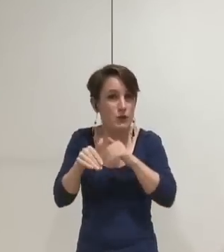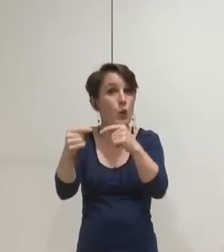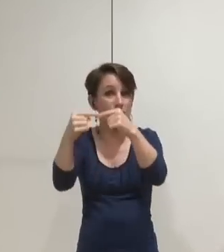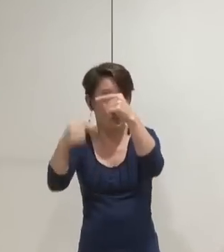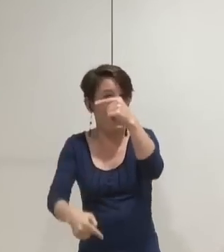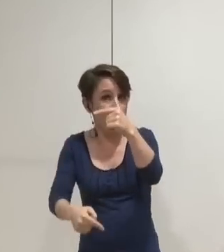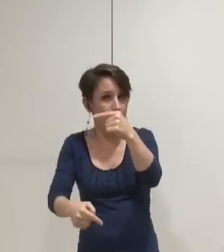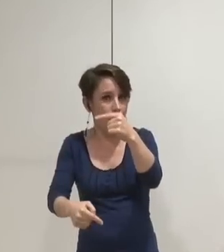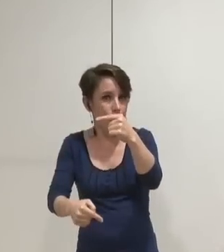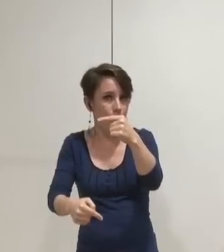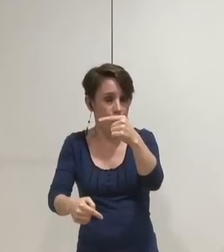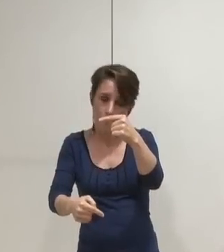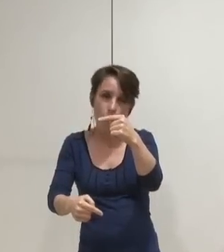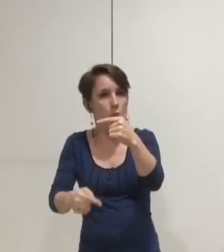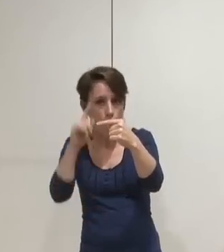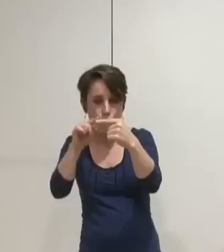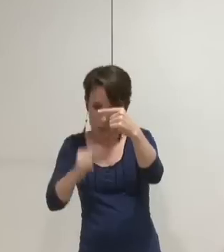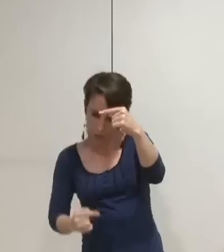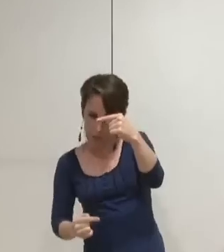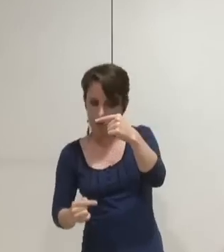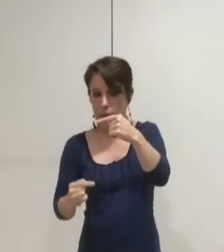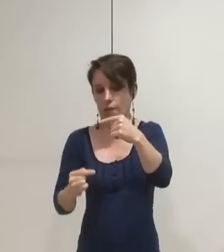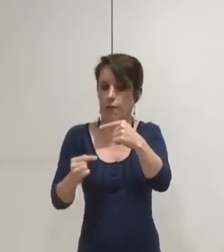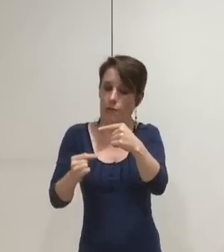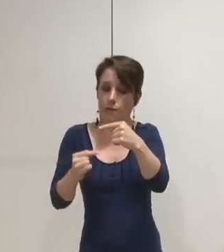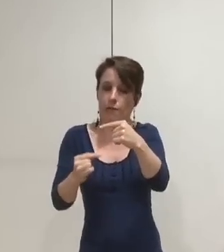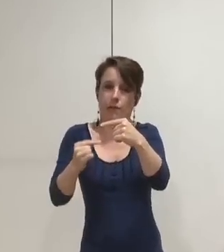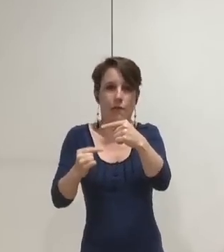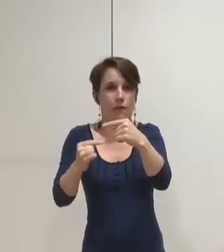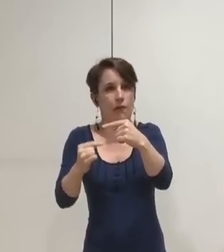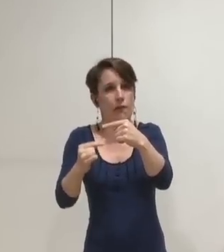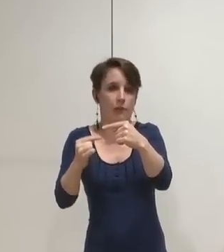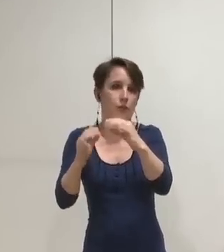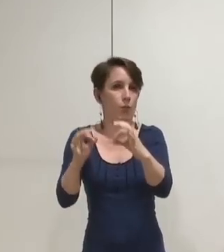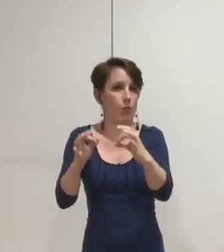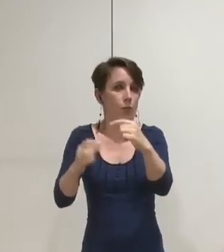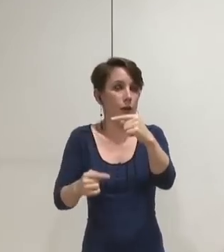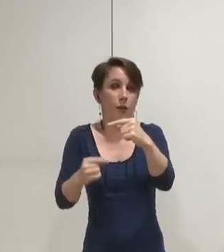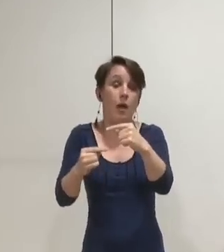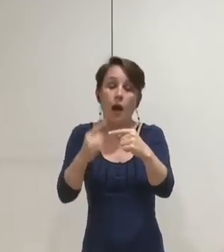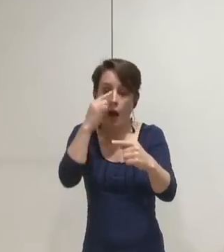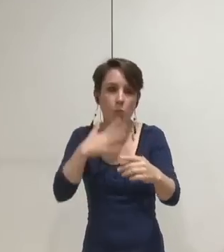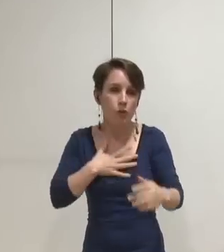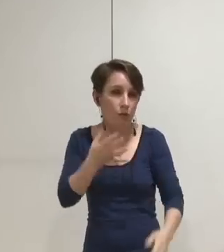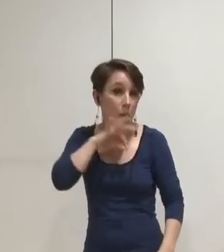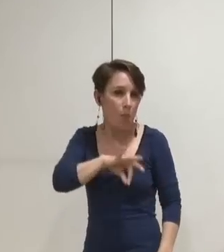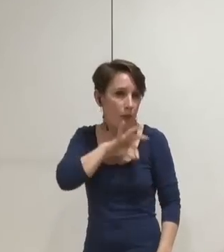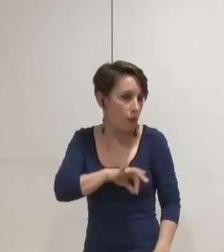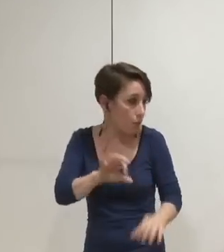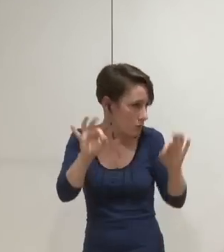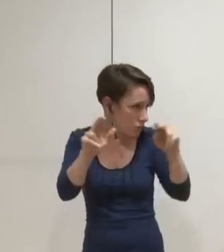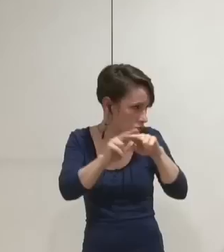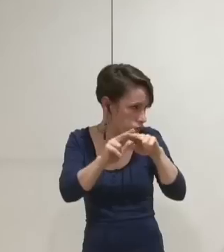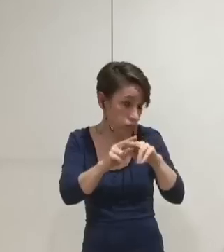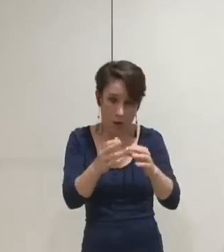des conditions un peu moins désastreuses qu'aujourd'hui mais pas réellement bénéficiaire en tout cas on est dans le grand flou à ce niveau là je